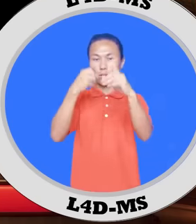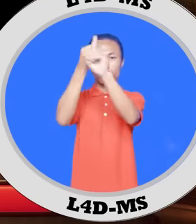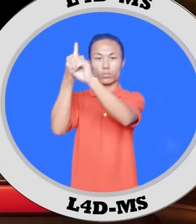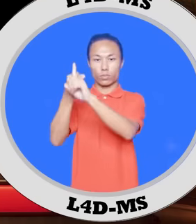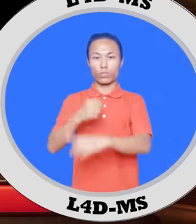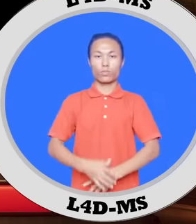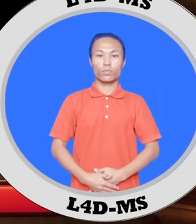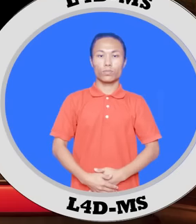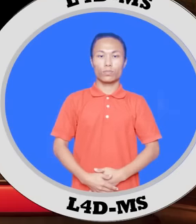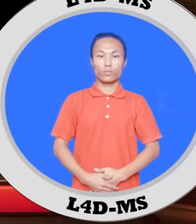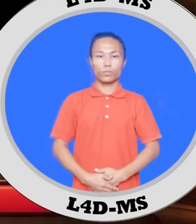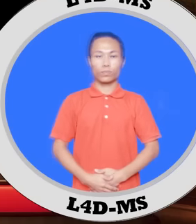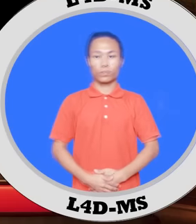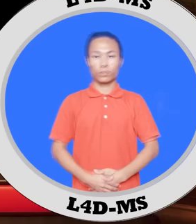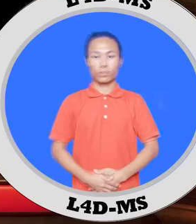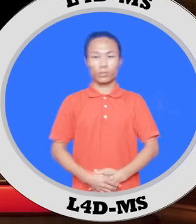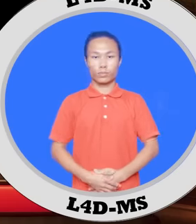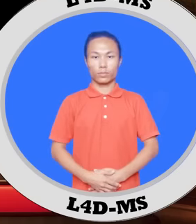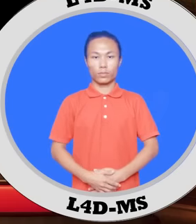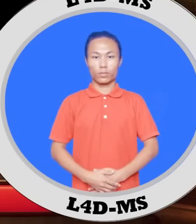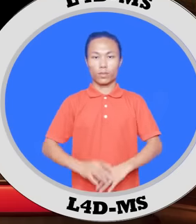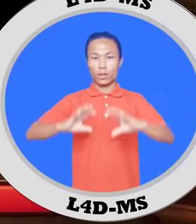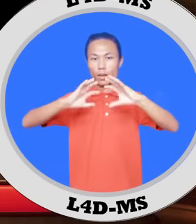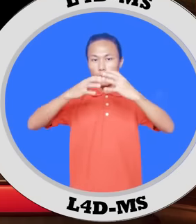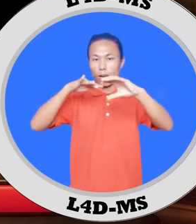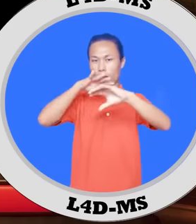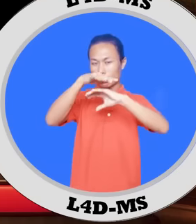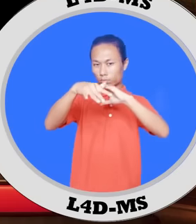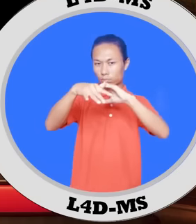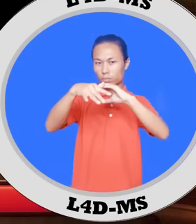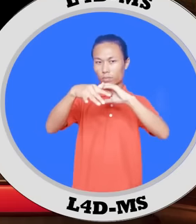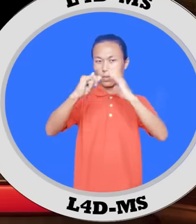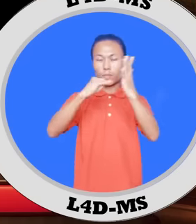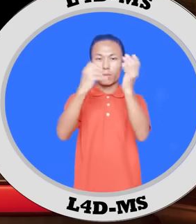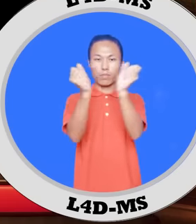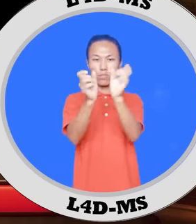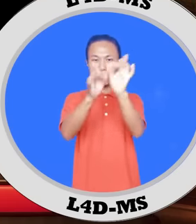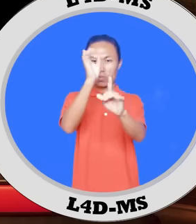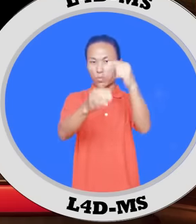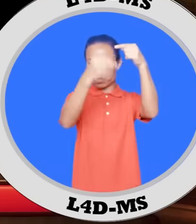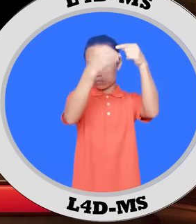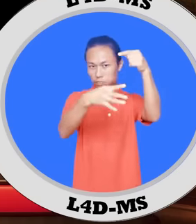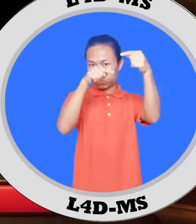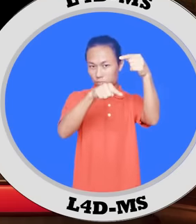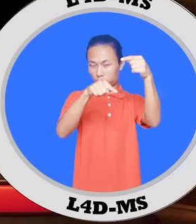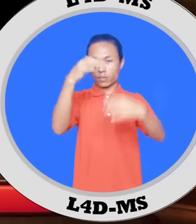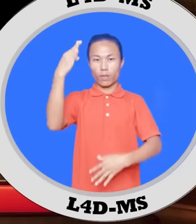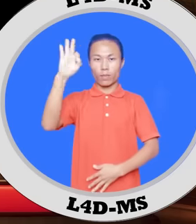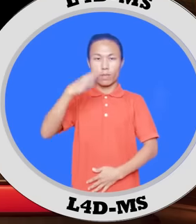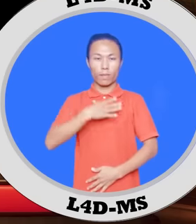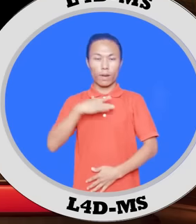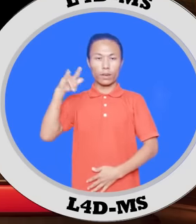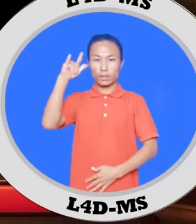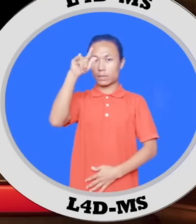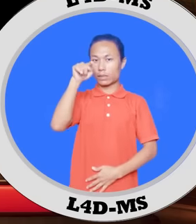for Myanmar ကတောင်းဆိုထားပါတယ်။နိုင်ငံတကာရာဆွတ်မှုတွေကျူးလွန်ရာမှာပြင်သစ်လေယာဉ်တွေကိုအကြံဖက်မြန်မာစစ်အုပ်စုအသုံးပြုနေ